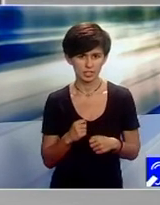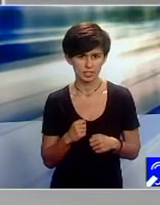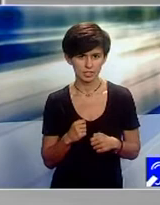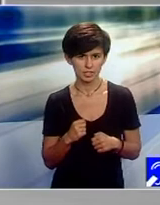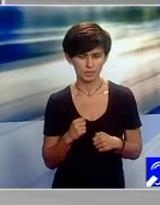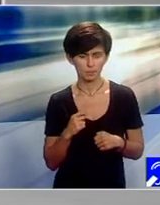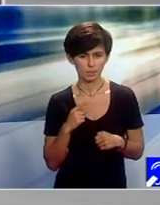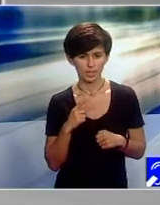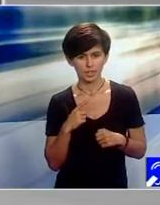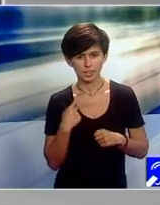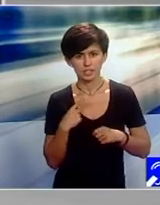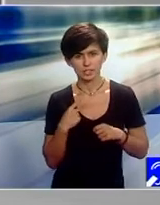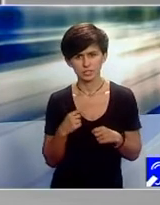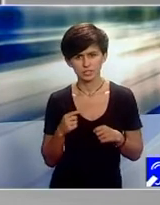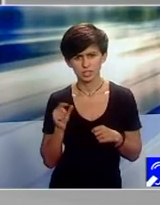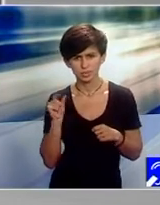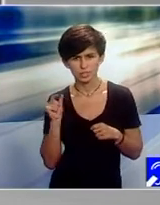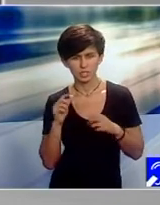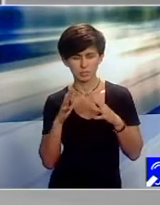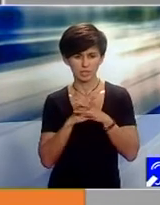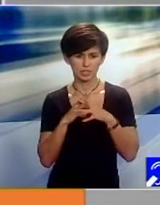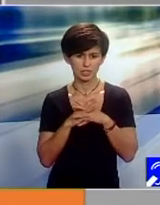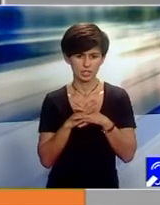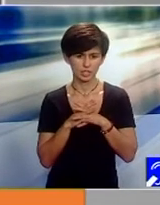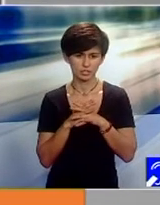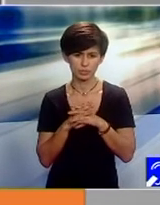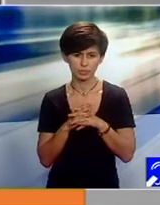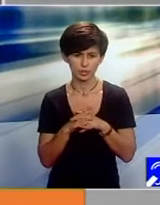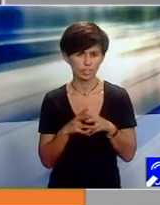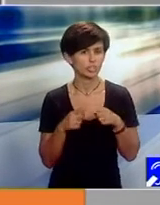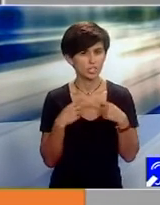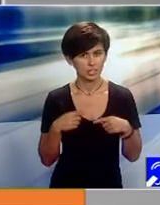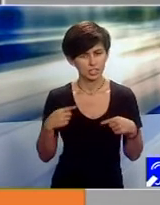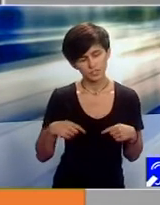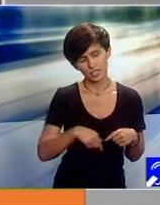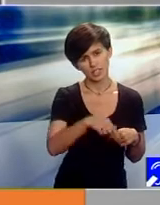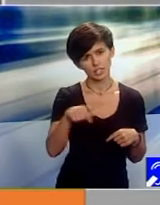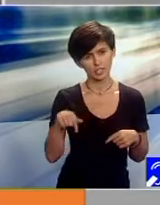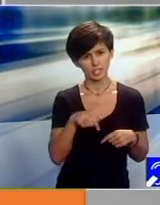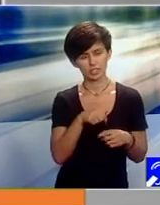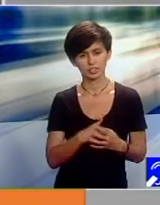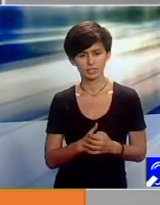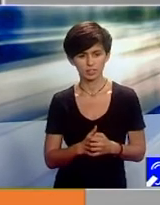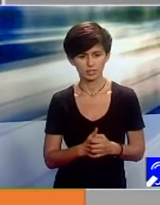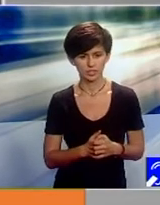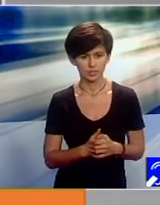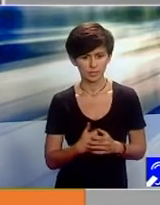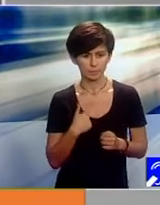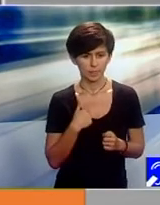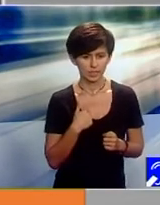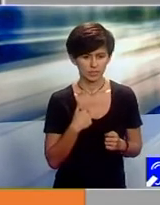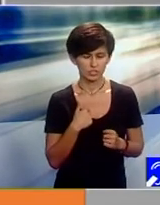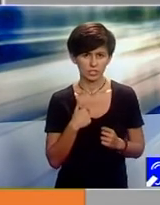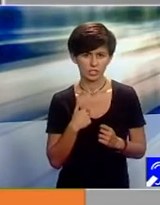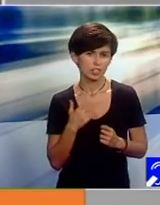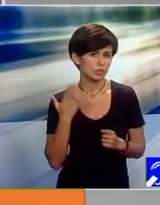Pare să fie un mic război acolo, un mic război chiar și în fiecare dintre noi. Mărturisesc că și eu până nu de mult eram